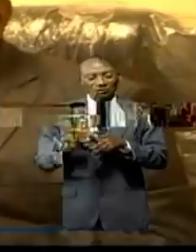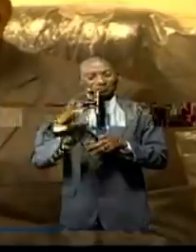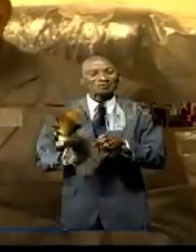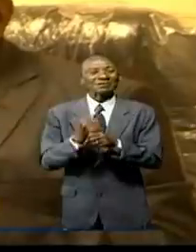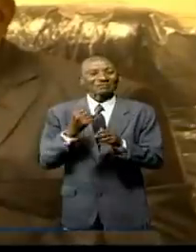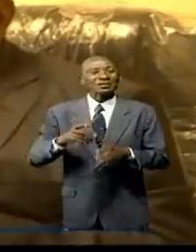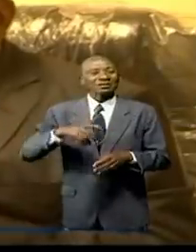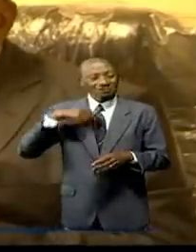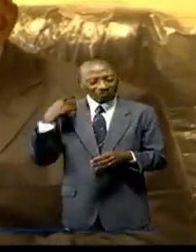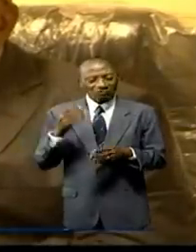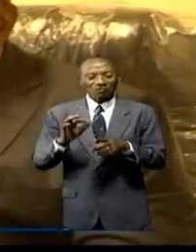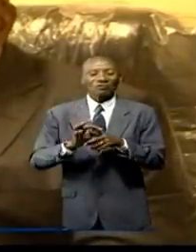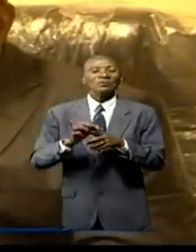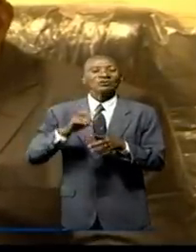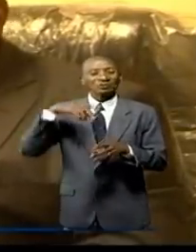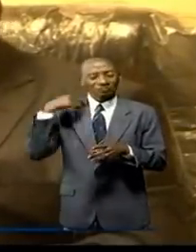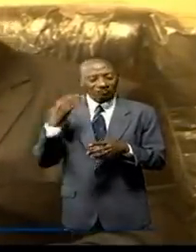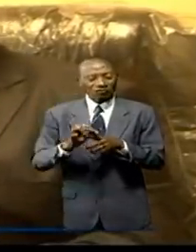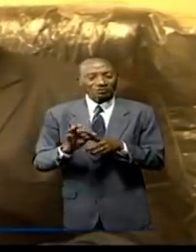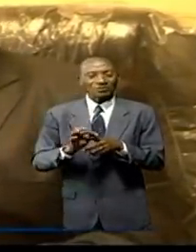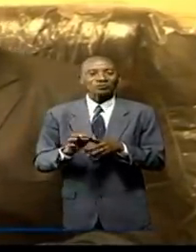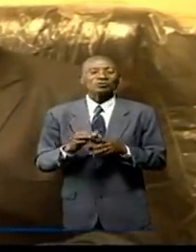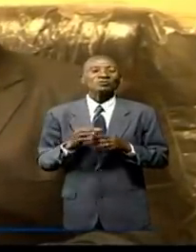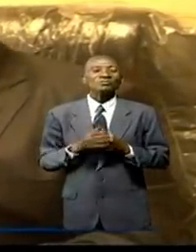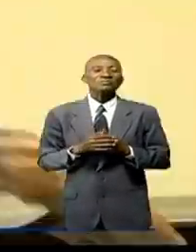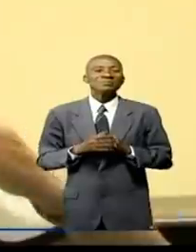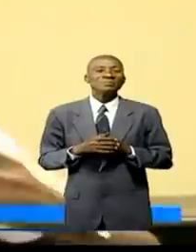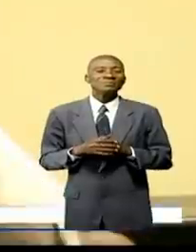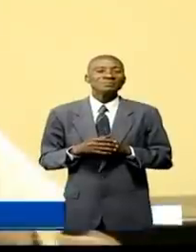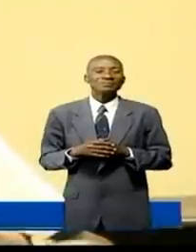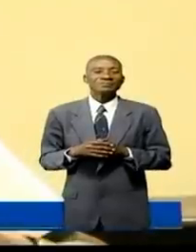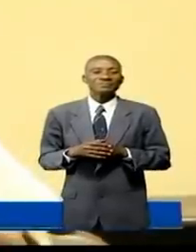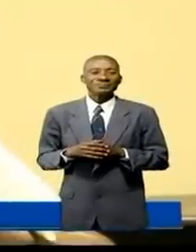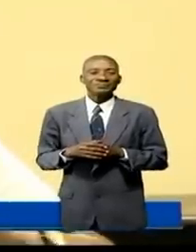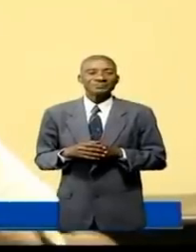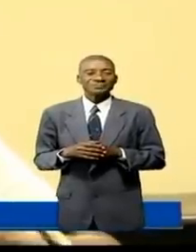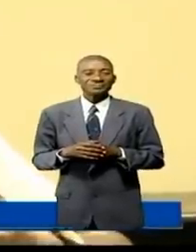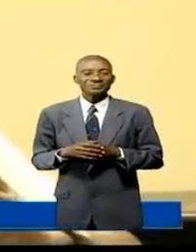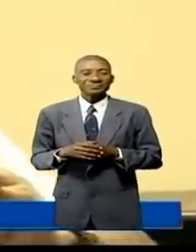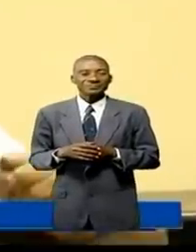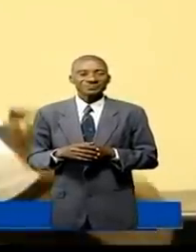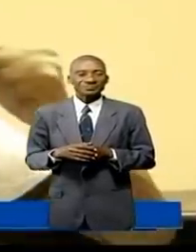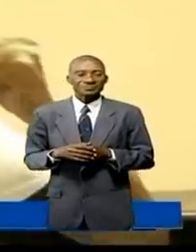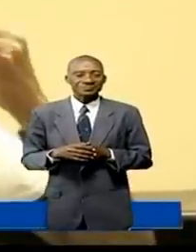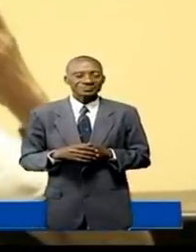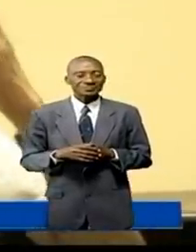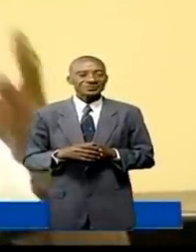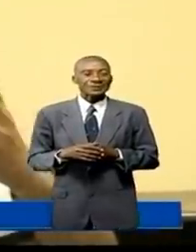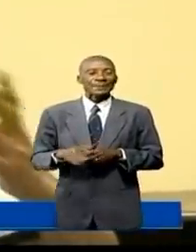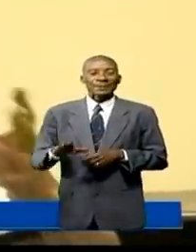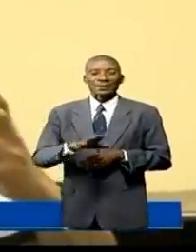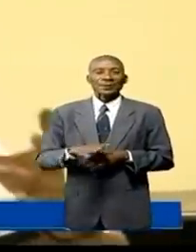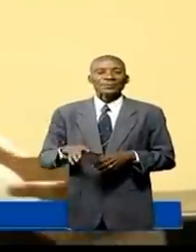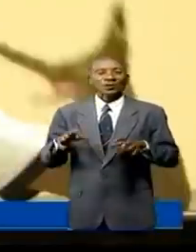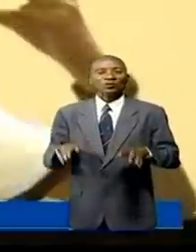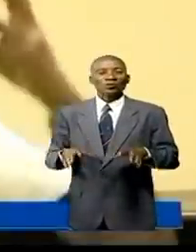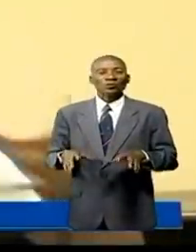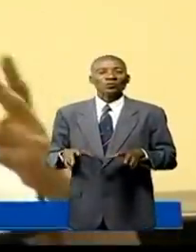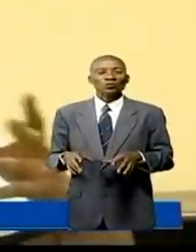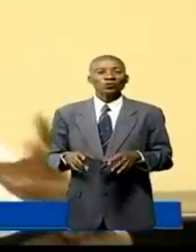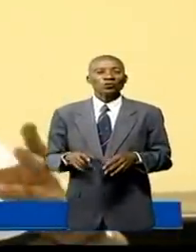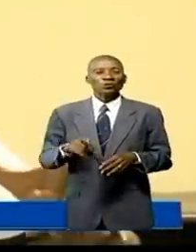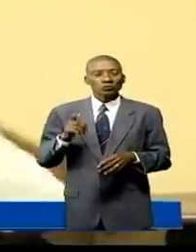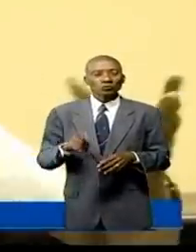on peut bien jouer son rôle à la radio. Ce qui n'est pas encore le cas. La République démocratique du Congo doit maintenant faire en sorte que la